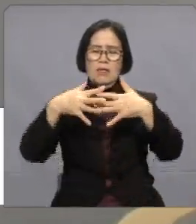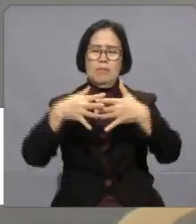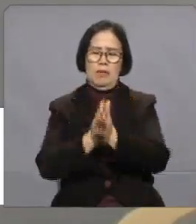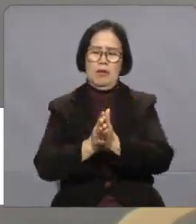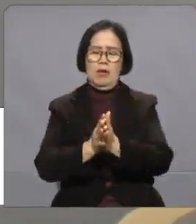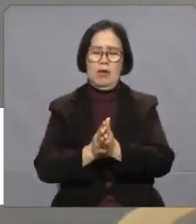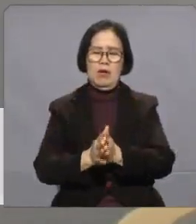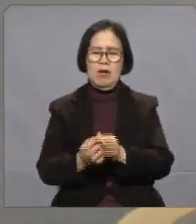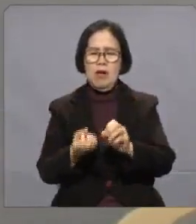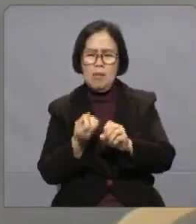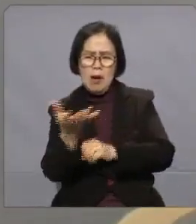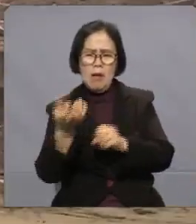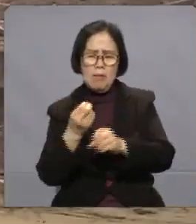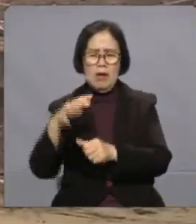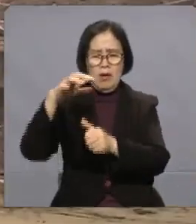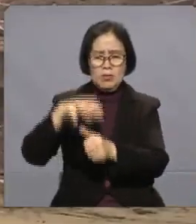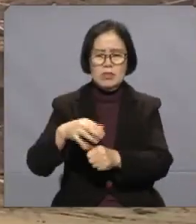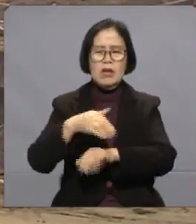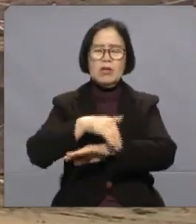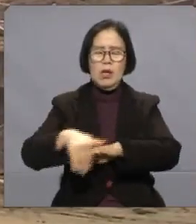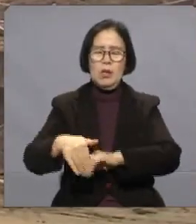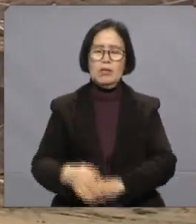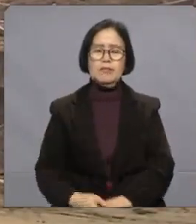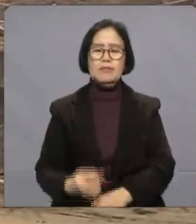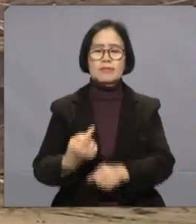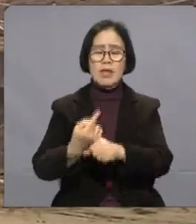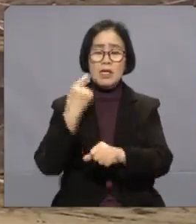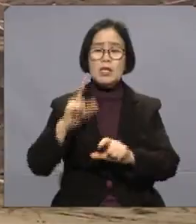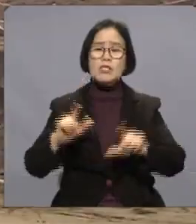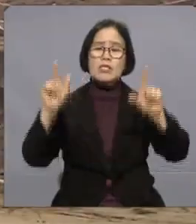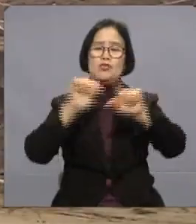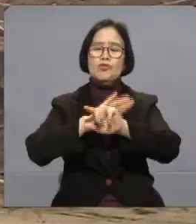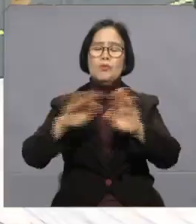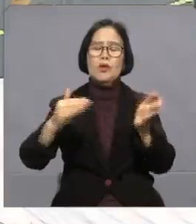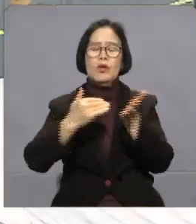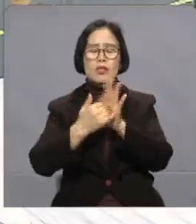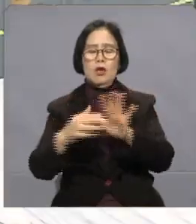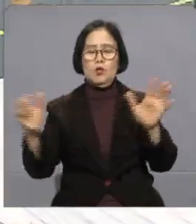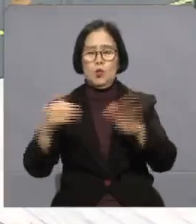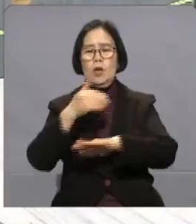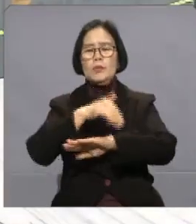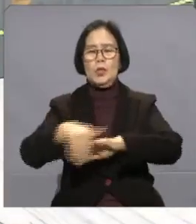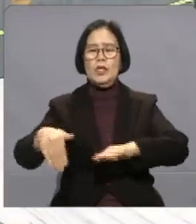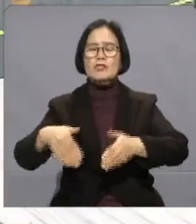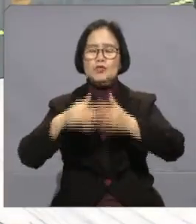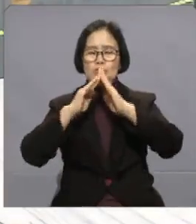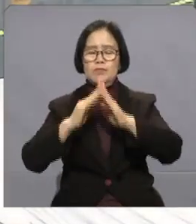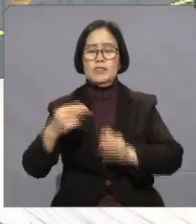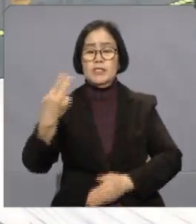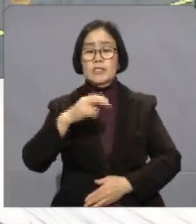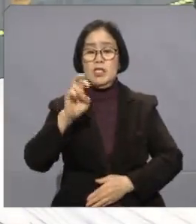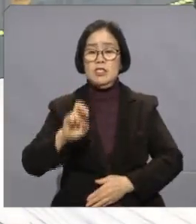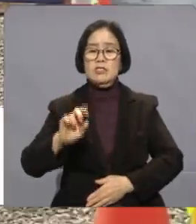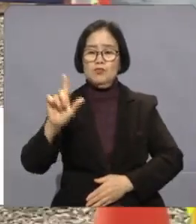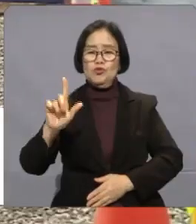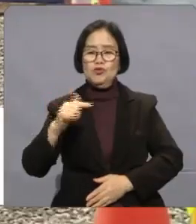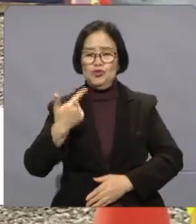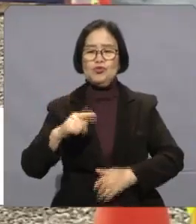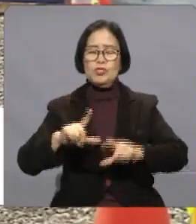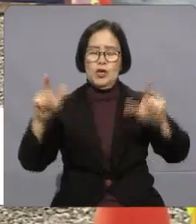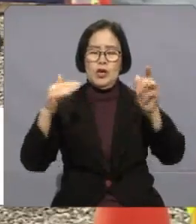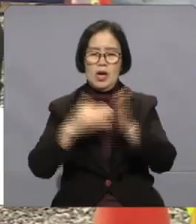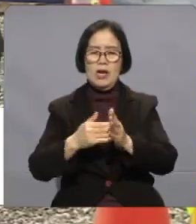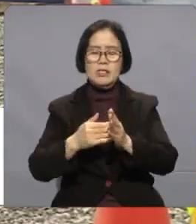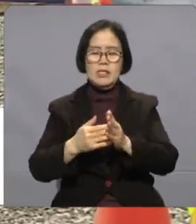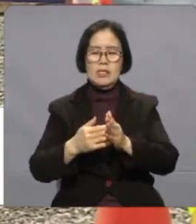최대한 억제할 방침입니다. 서울시는 지난해 기후변화 대응 종합계획을 수립했습니다. 2026년까지